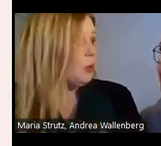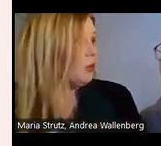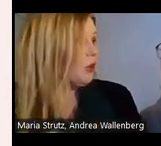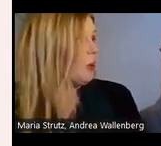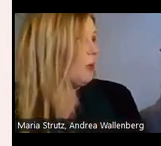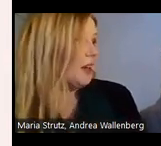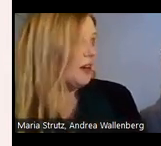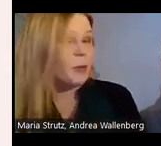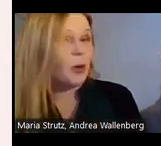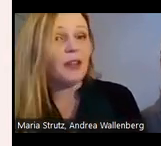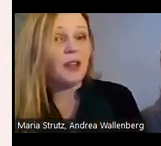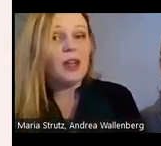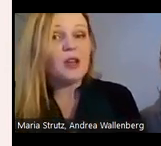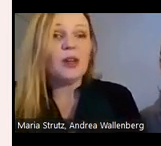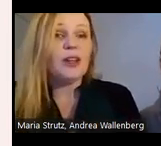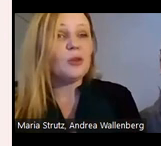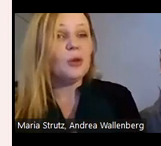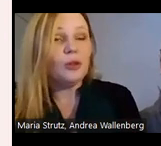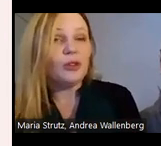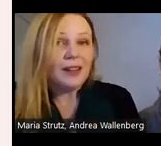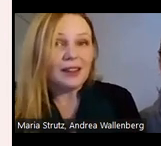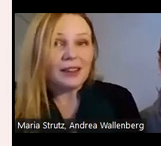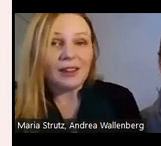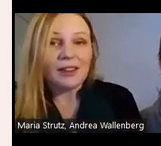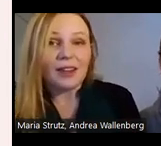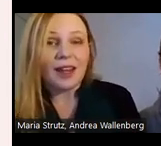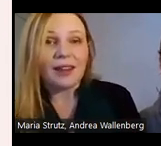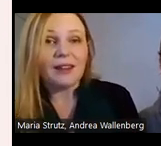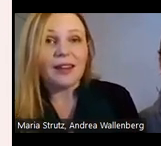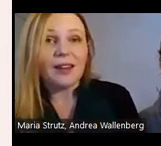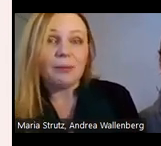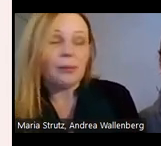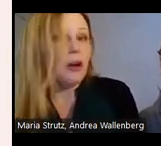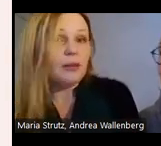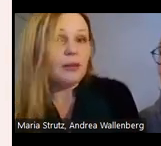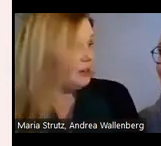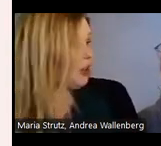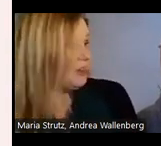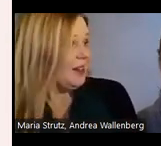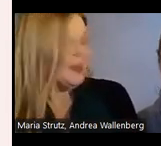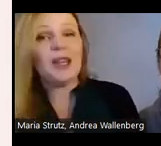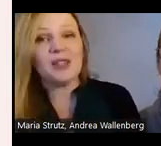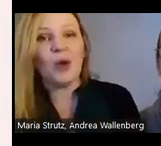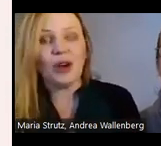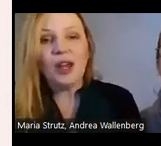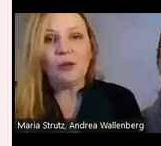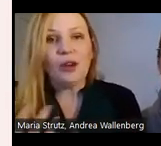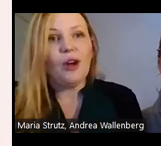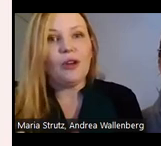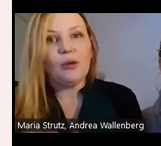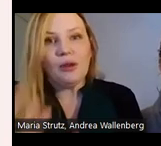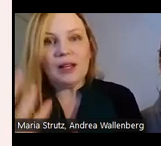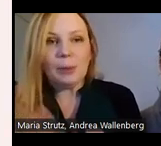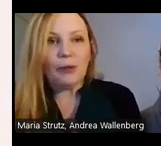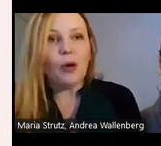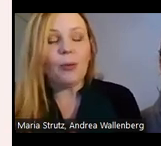förstå och uttrycka de här delarna av språket. Mm. Så det är inte så underligt att det kan stöka till det. Att det är svårt. För ni